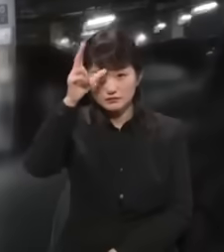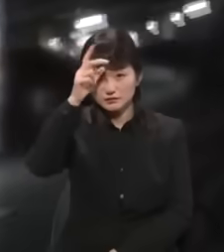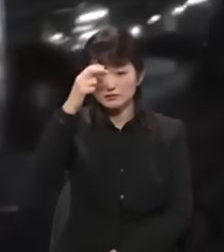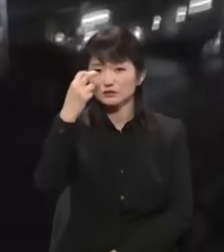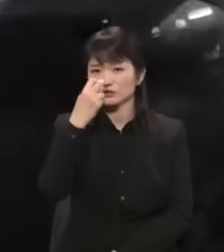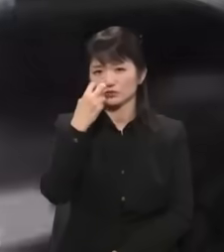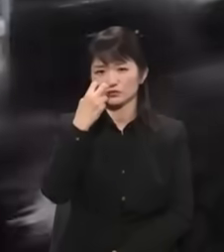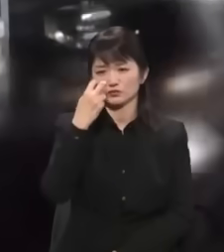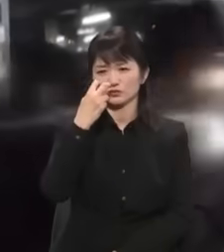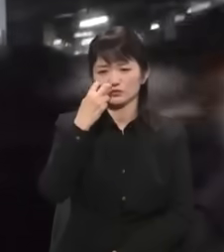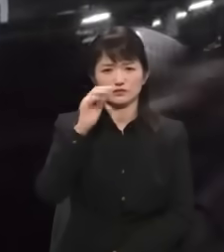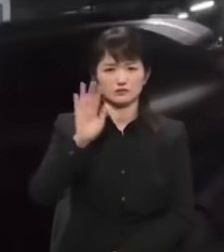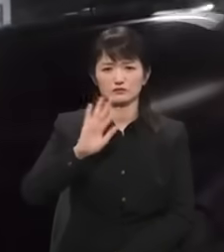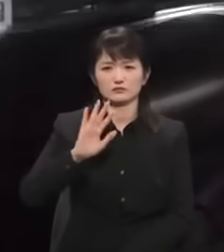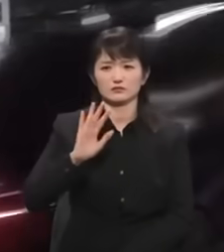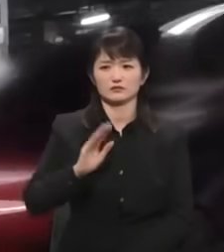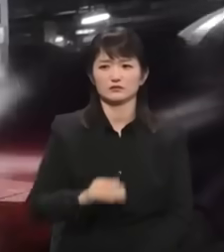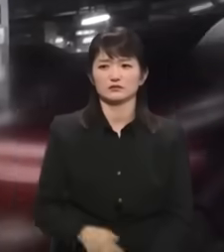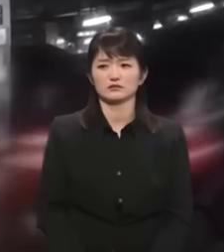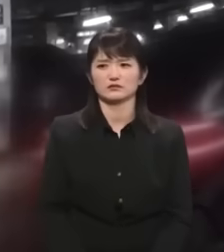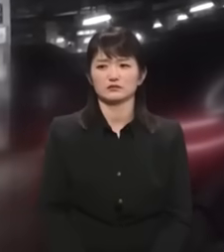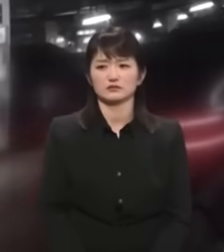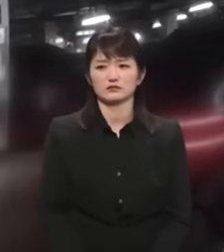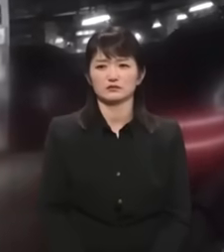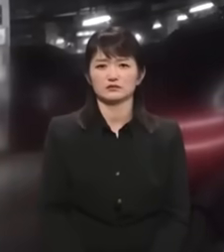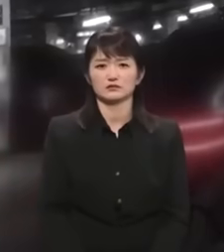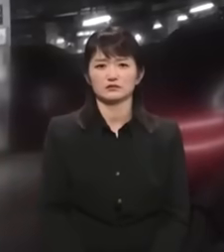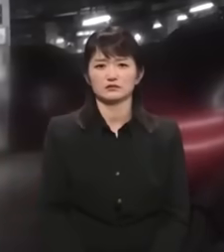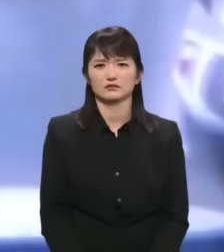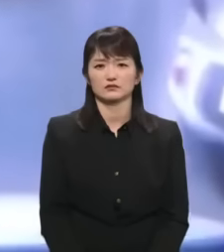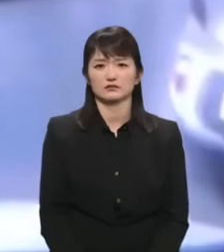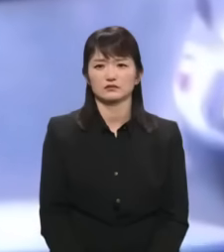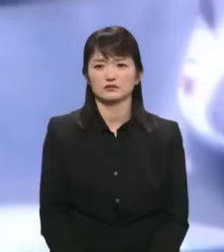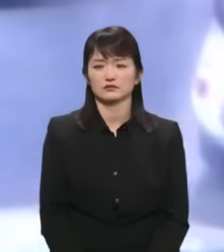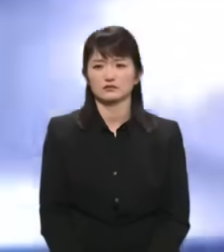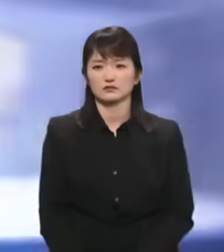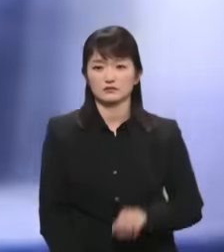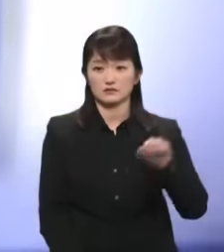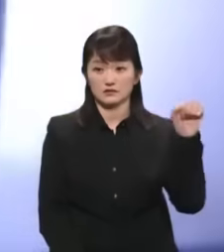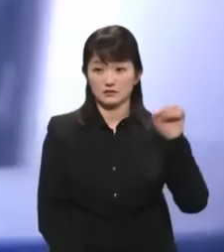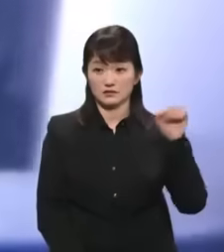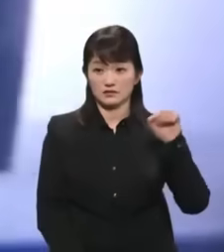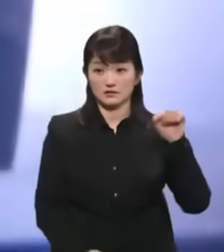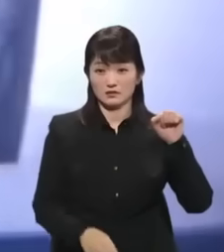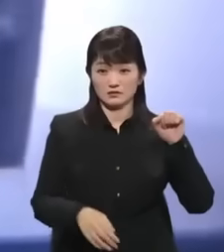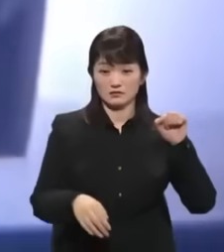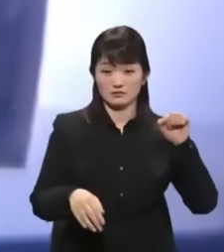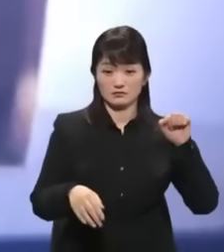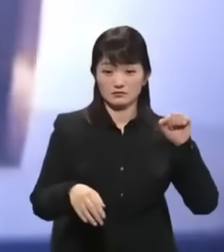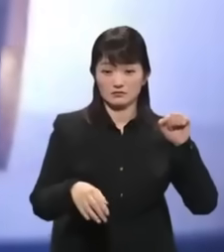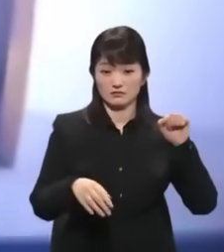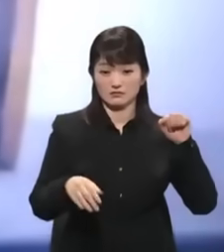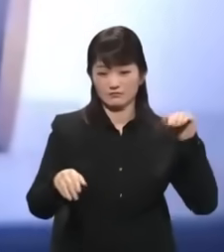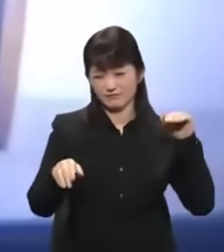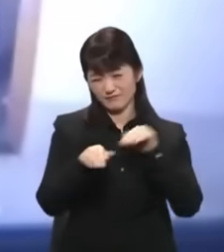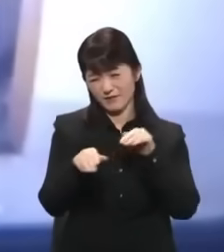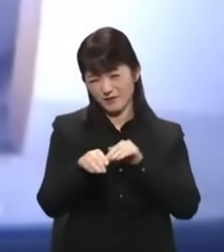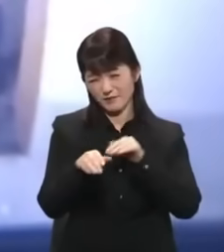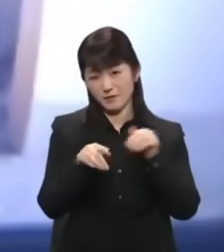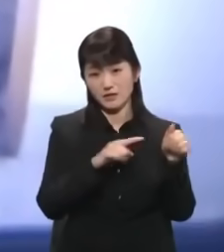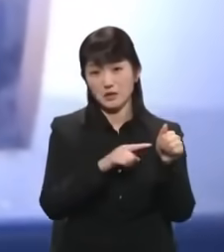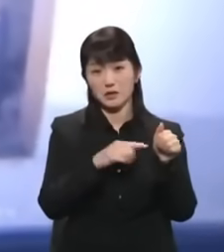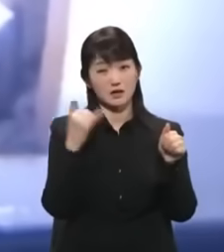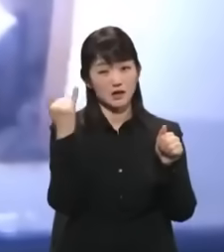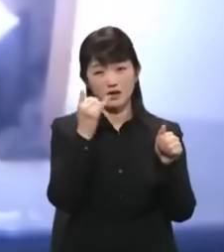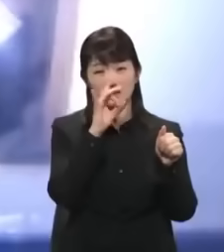조사가 이루어지지 않았어요 그 저 가해 운전자가 연락이 되지 않는다 그런데 이제 조금 전에